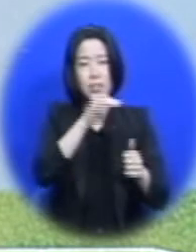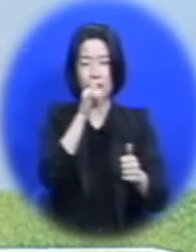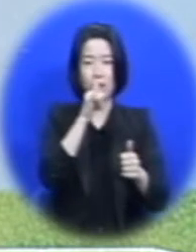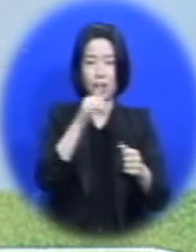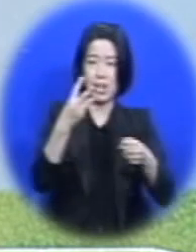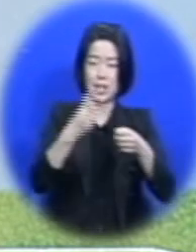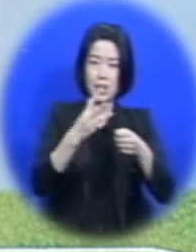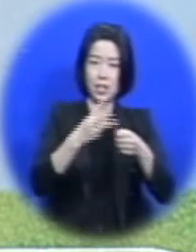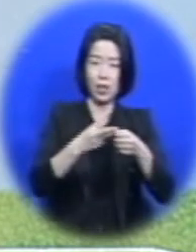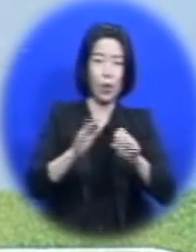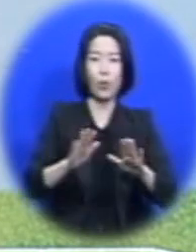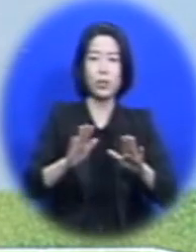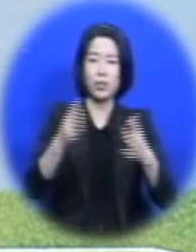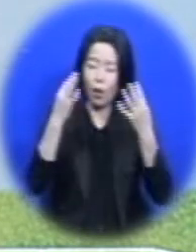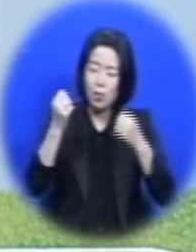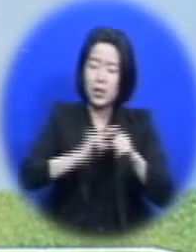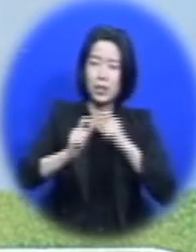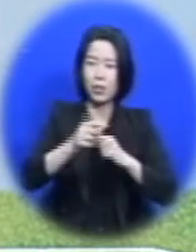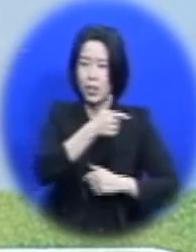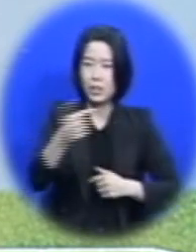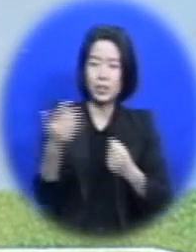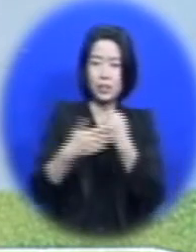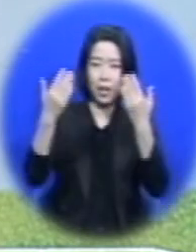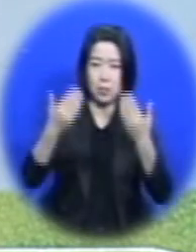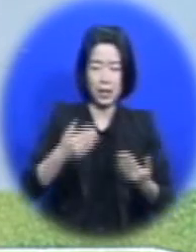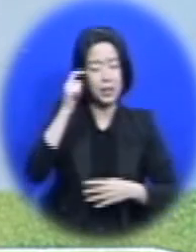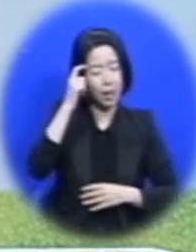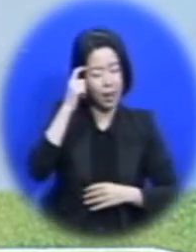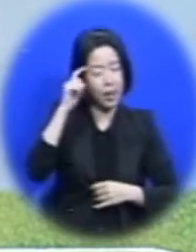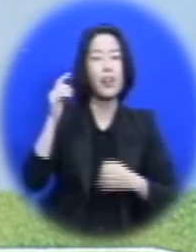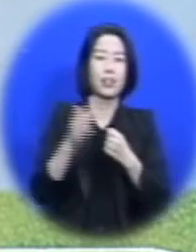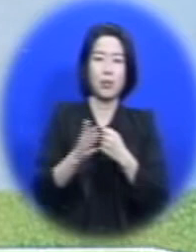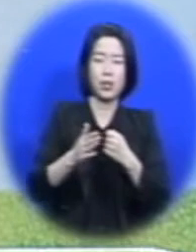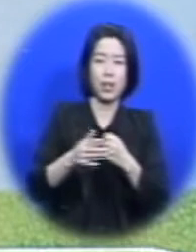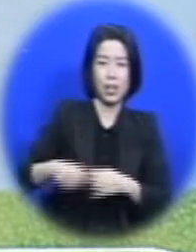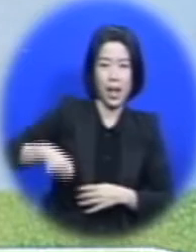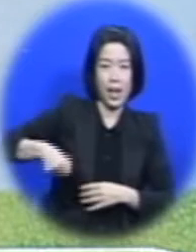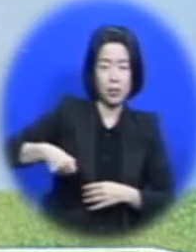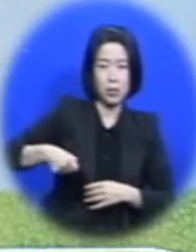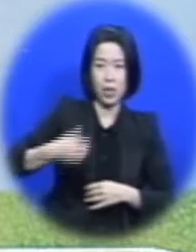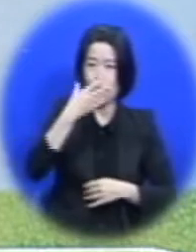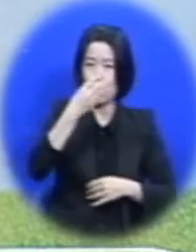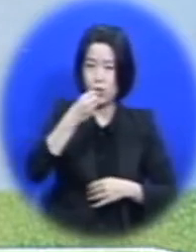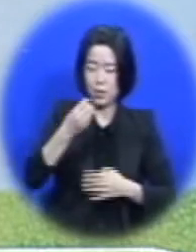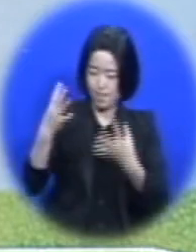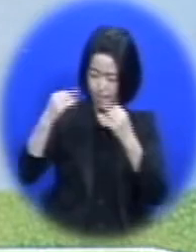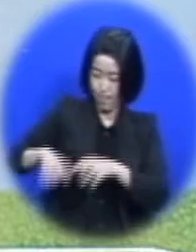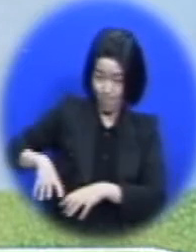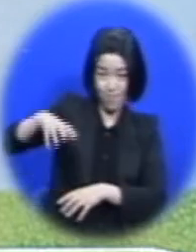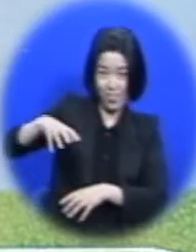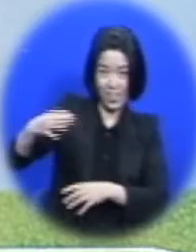오늘은 얼마나 더 은혜를 받을 까 그래서 핸드백 속에 휴지를 잔뜩 가져갔